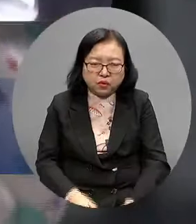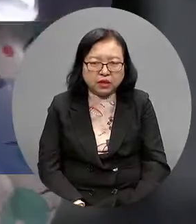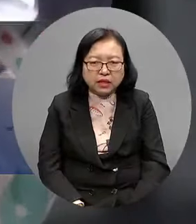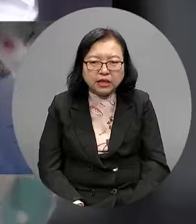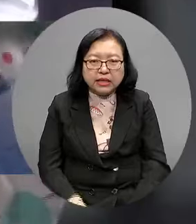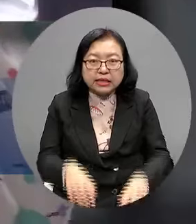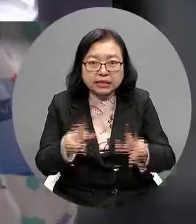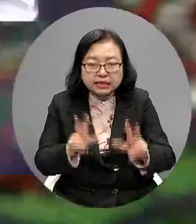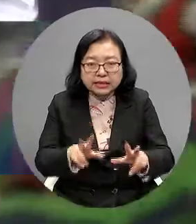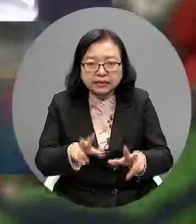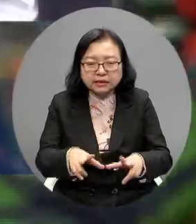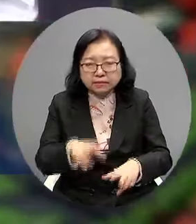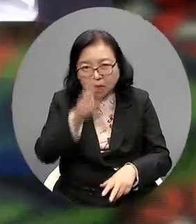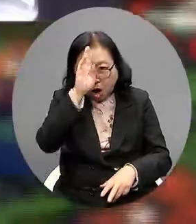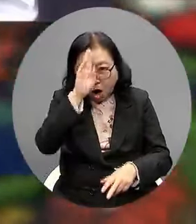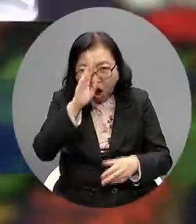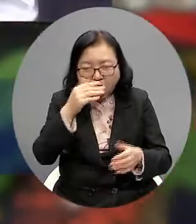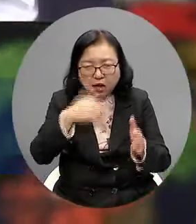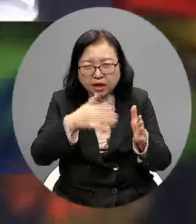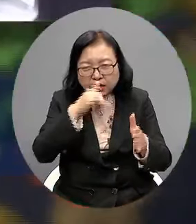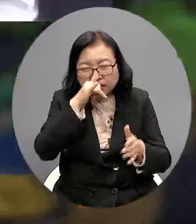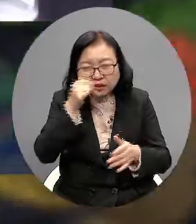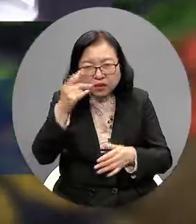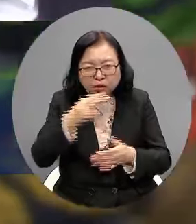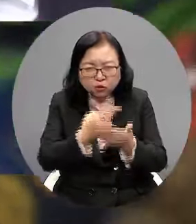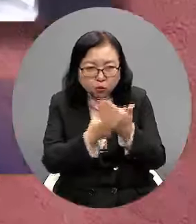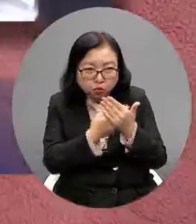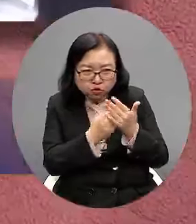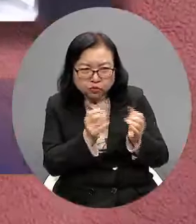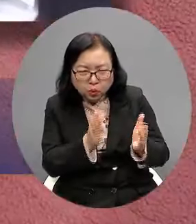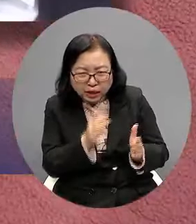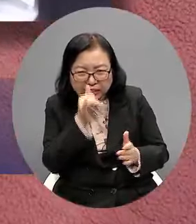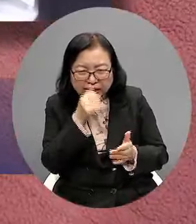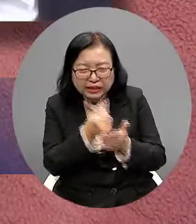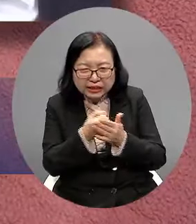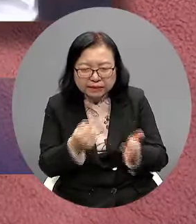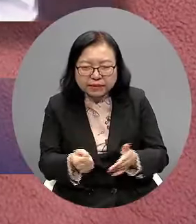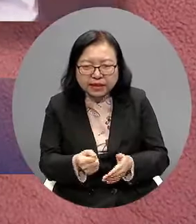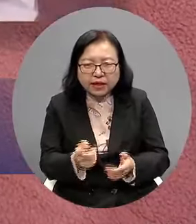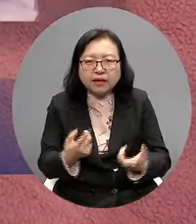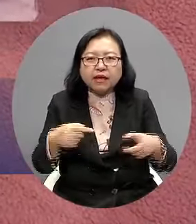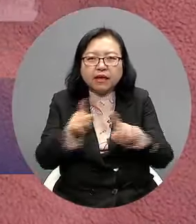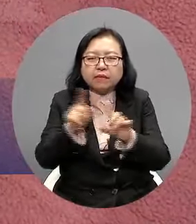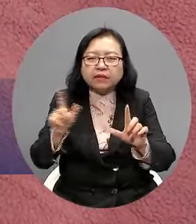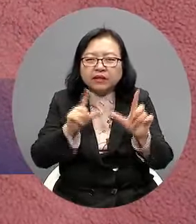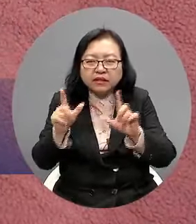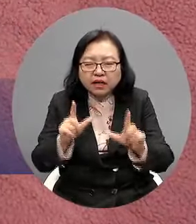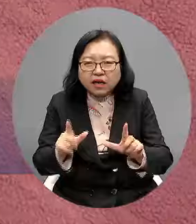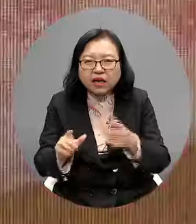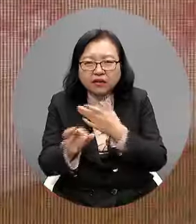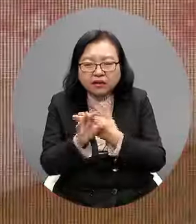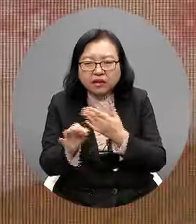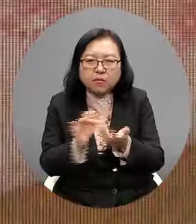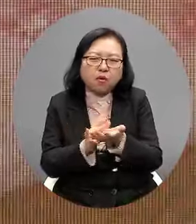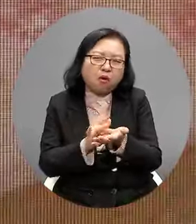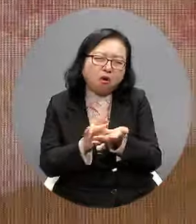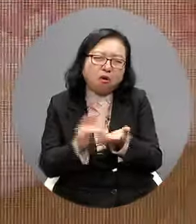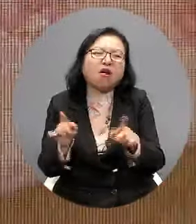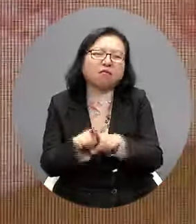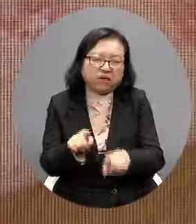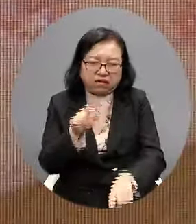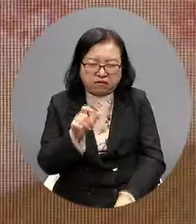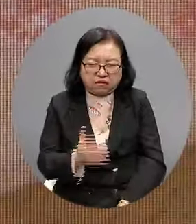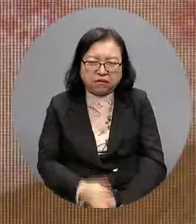잠복기가 있으니까 침구류를 같이 비슷하게 사용했거나 그러면 약을 같이 바르는게 좋죠 노인